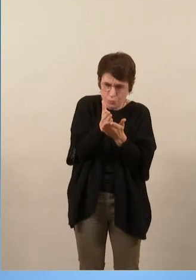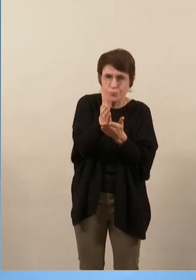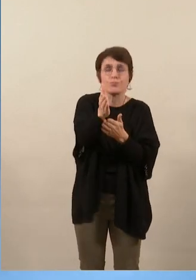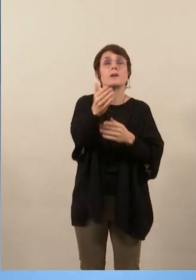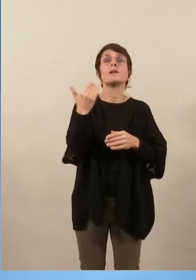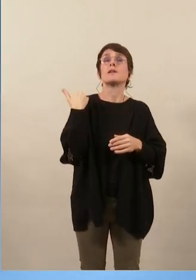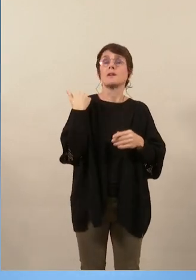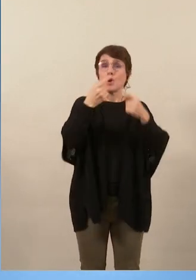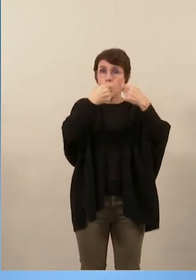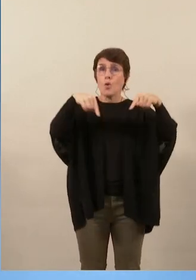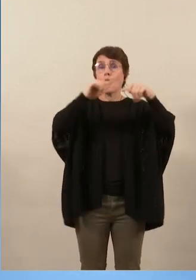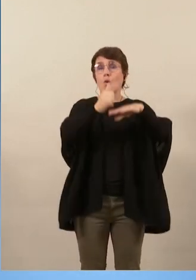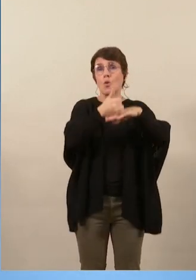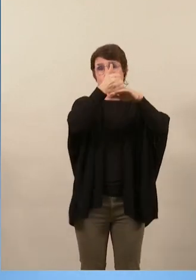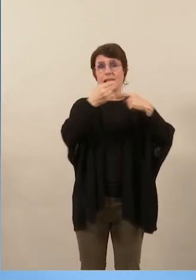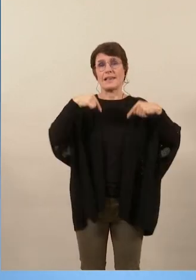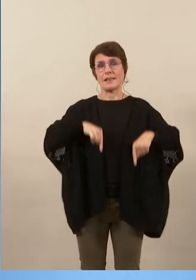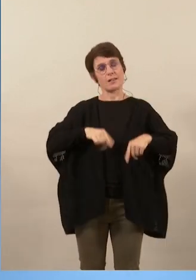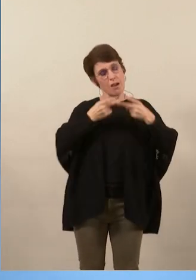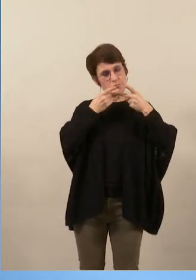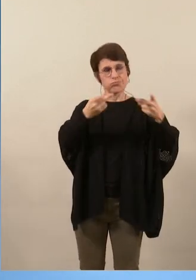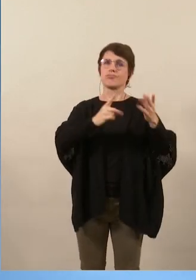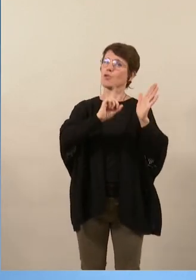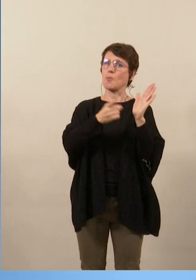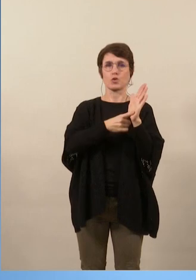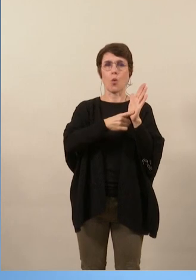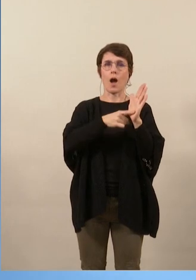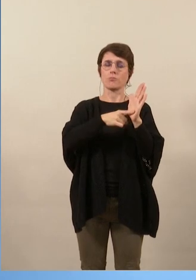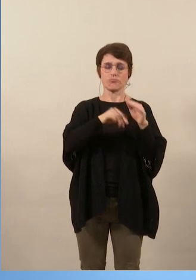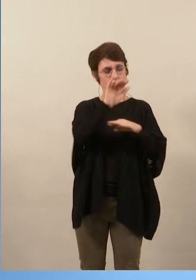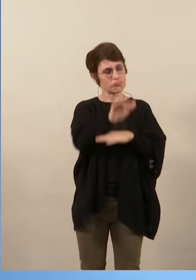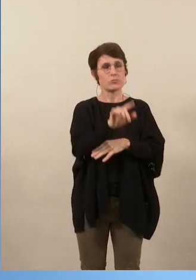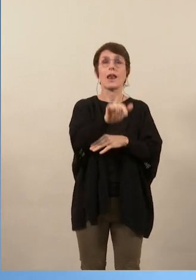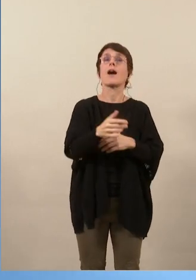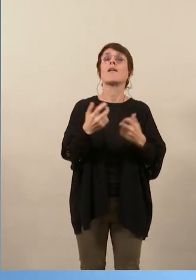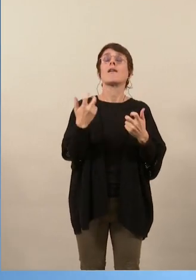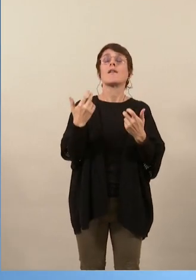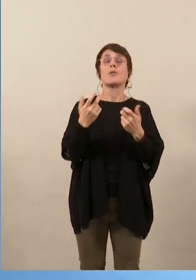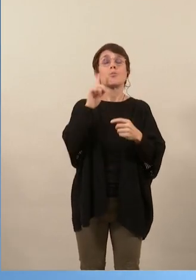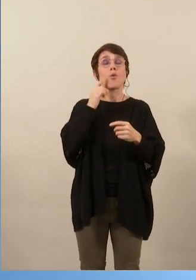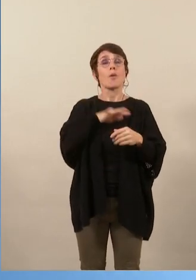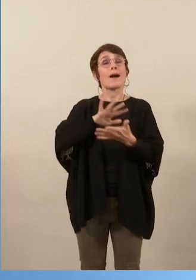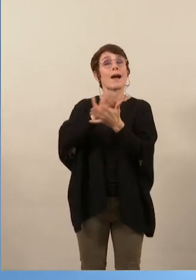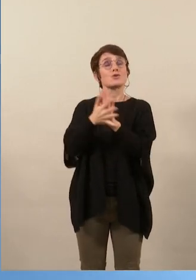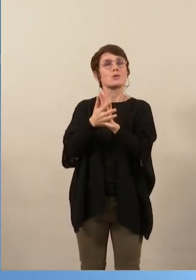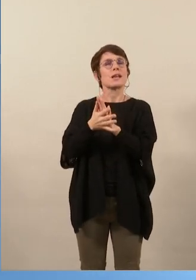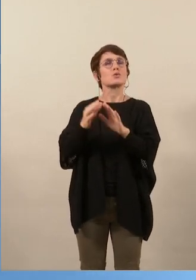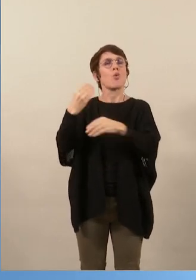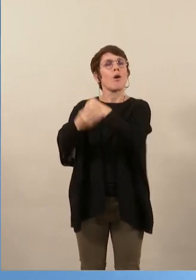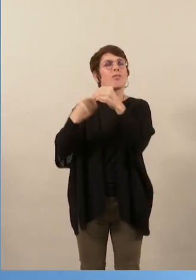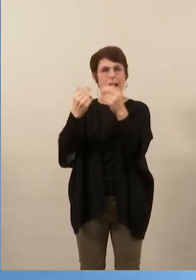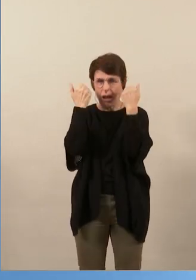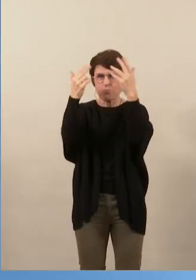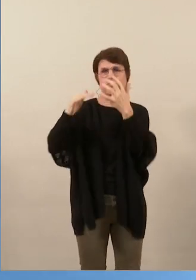marqué cette prééminence du droit la semaine dernière en annulant la décision de dissoudre les soulèvement de la terre euh et euh